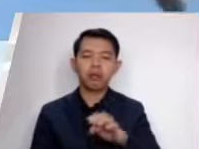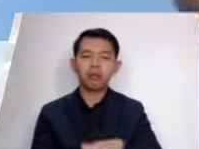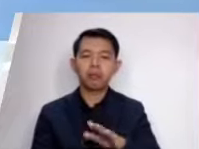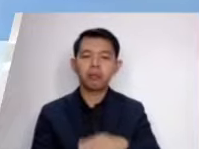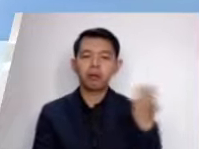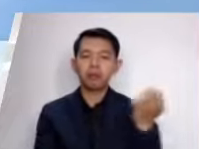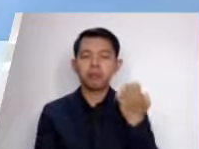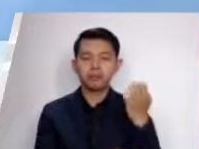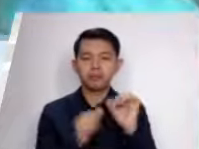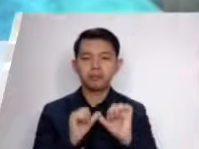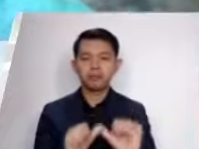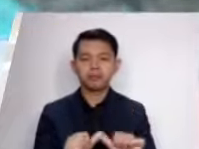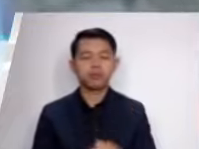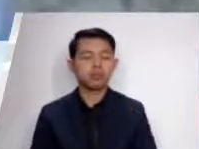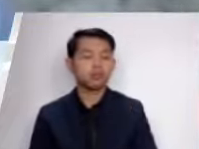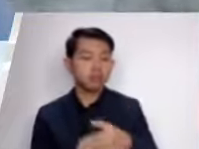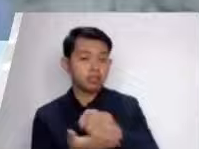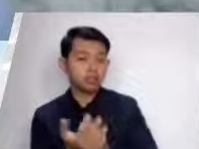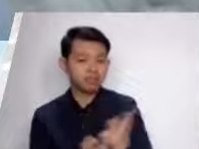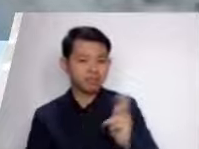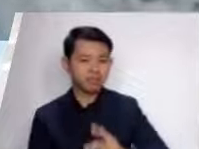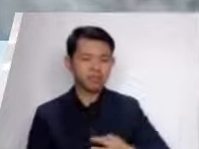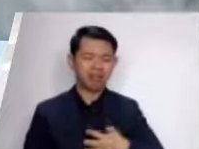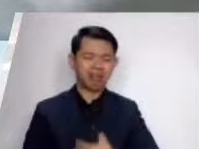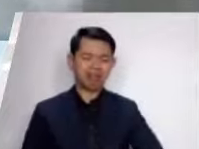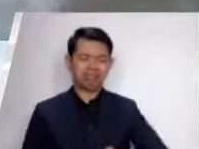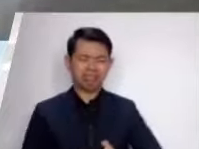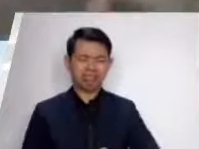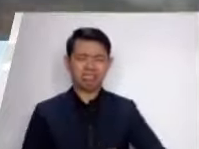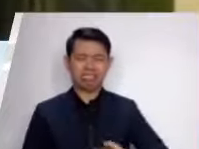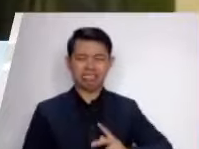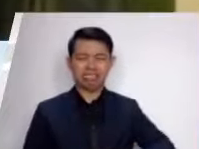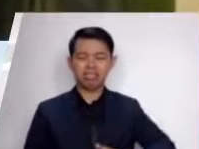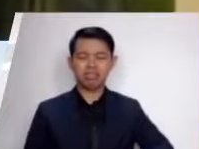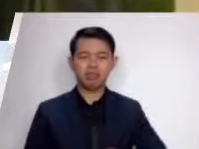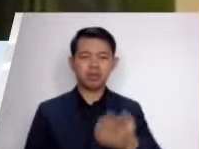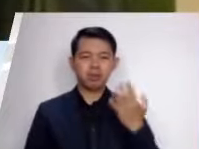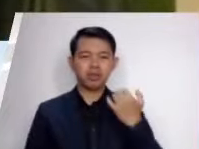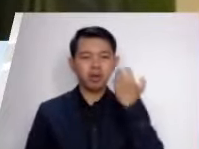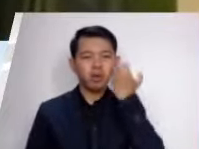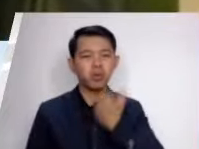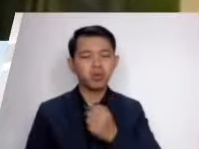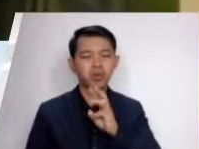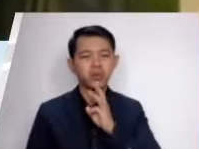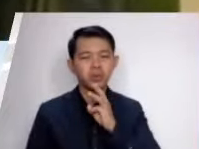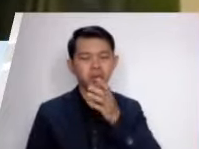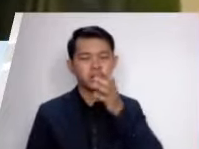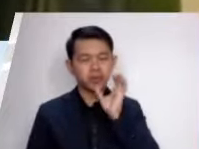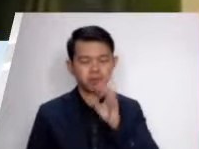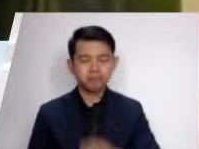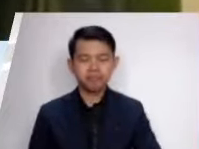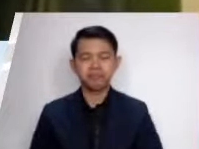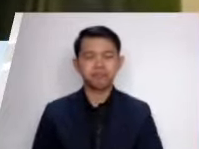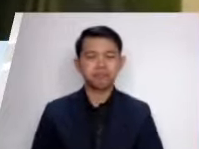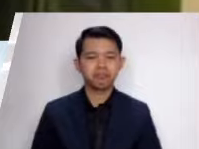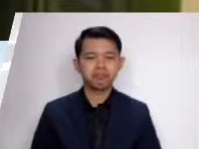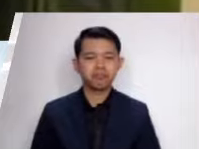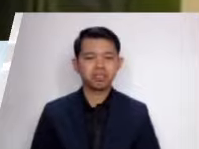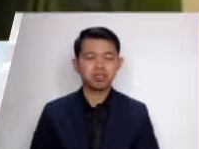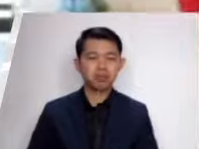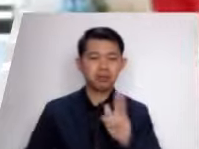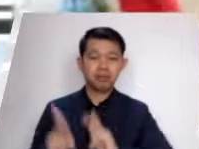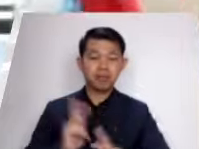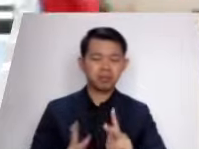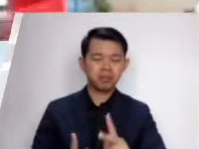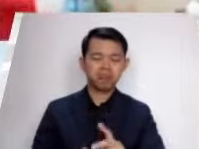evacuates dahil sa limitadong supply ng inuming tubig. For me, it's not safe, Gijaya, for them to drink tap